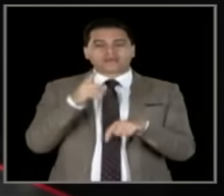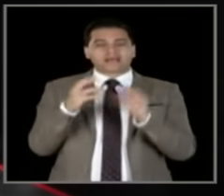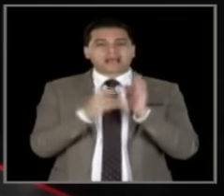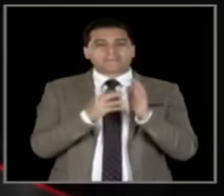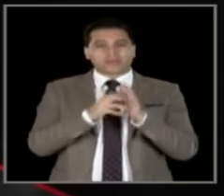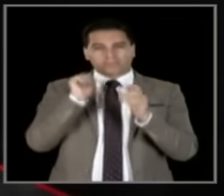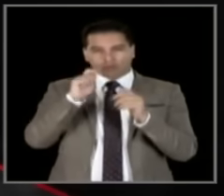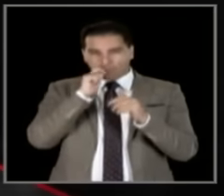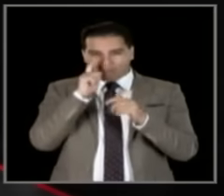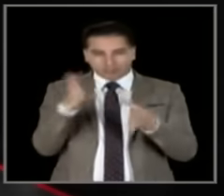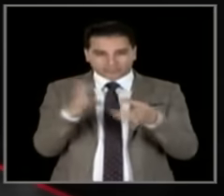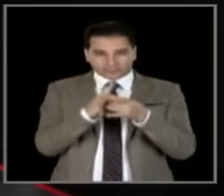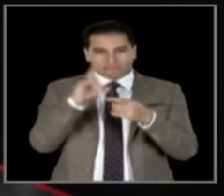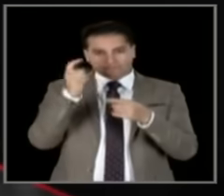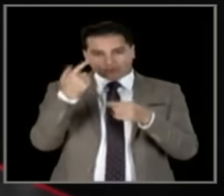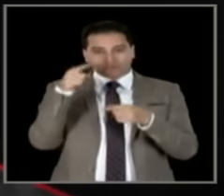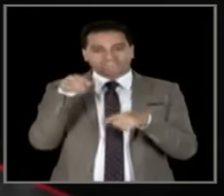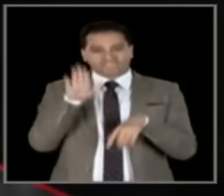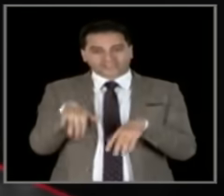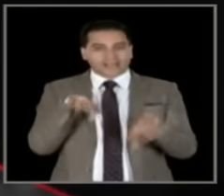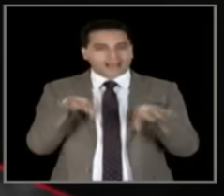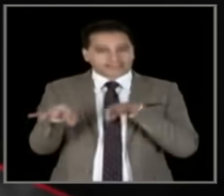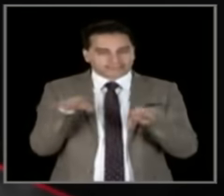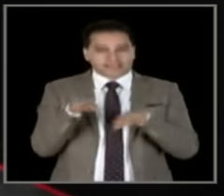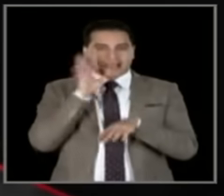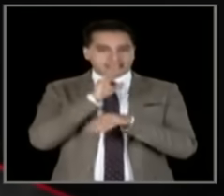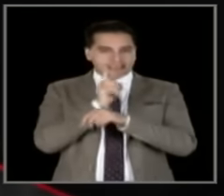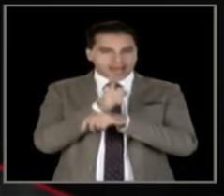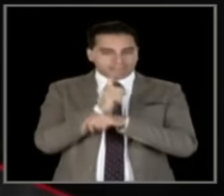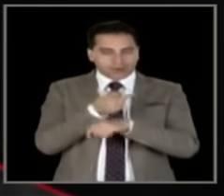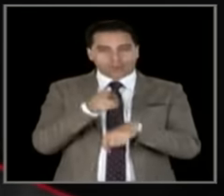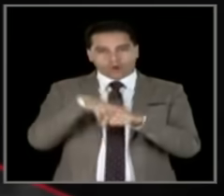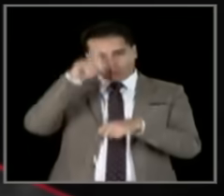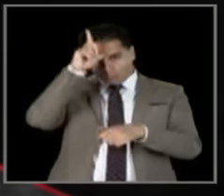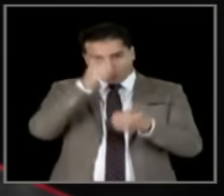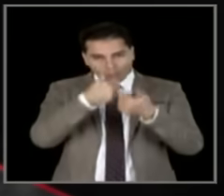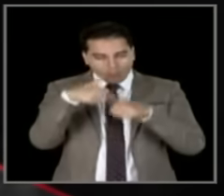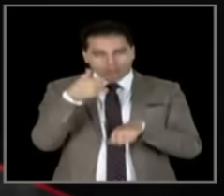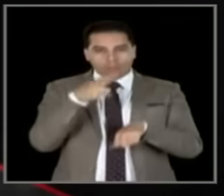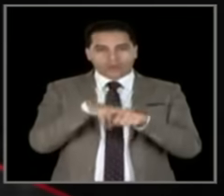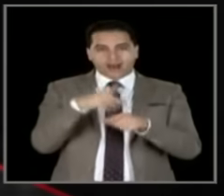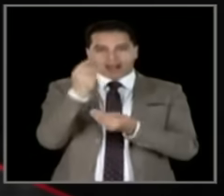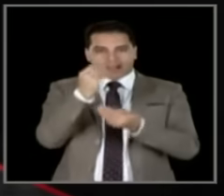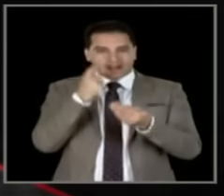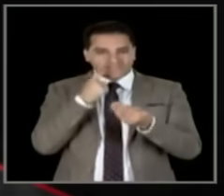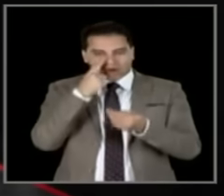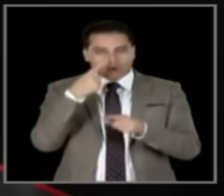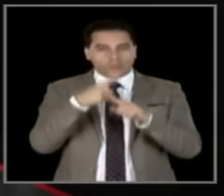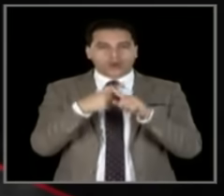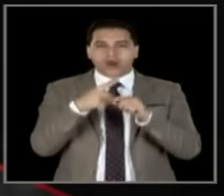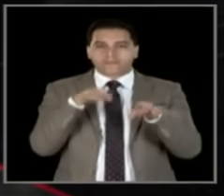دمياط كليات مختلفة مثل الهندسة والتربية والعلوم والفنون التطبيقية والزراعة